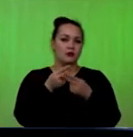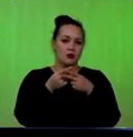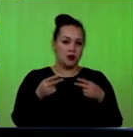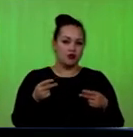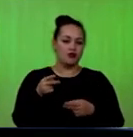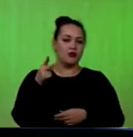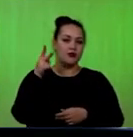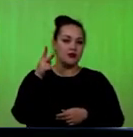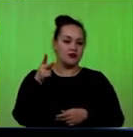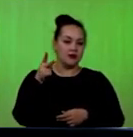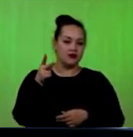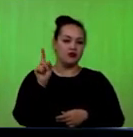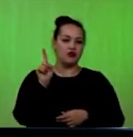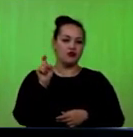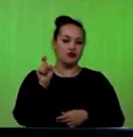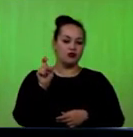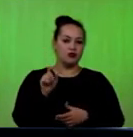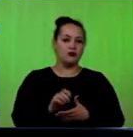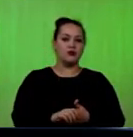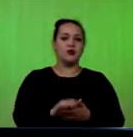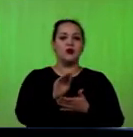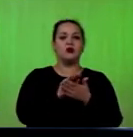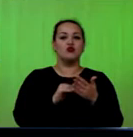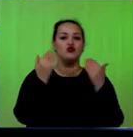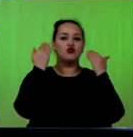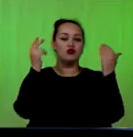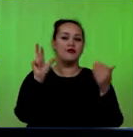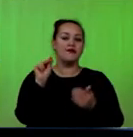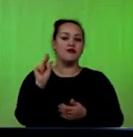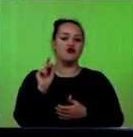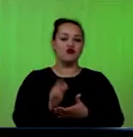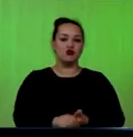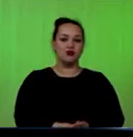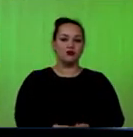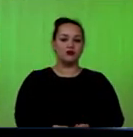2100 запишите неизвестное число